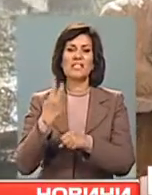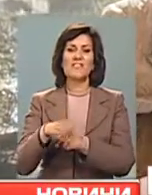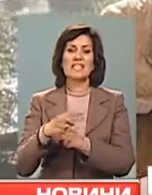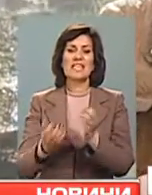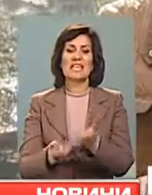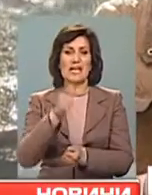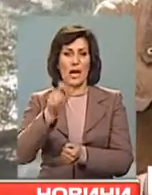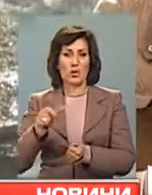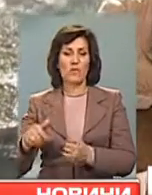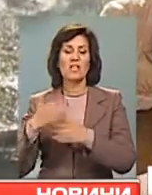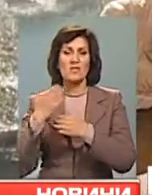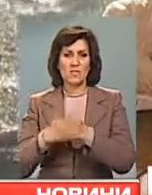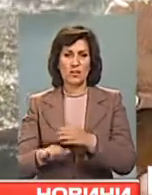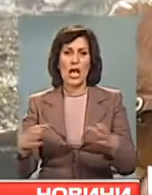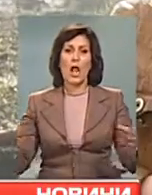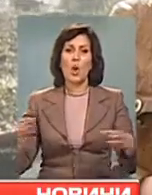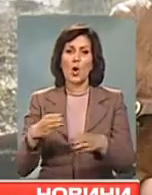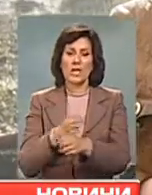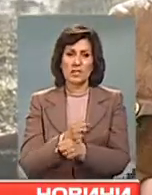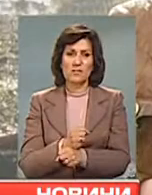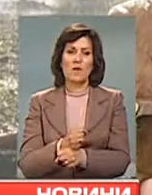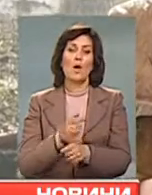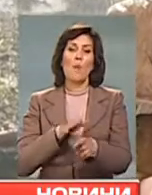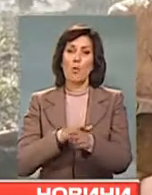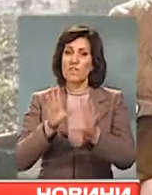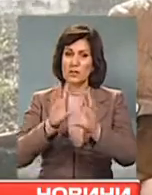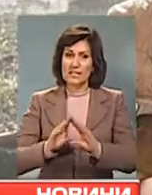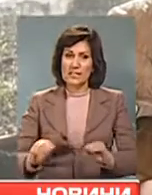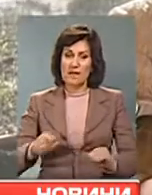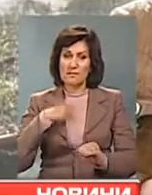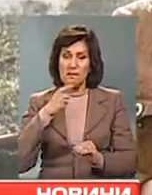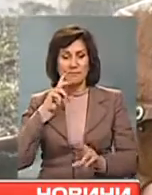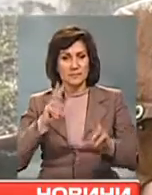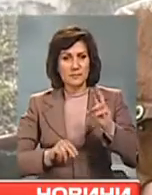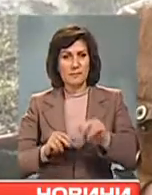20 рятувальників. Вони вже локалізували пожежу. Повністю загасити